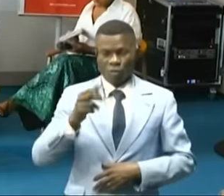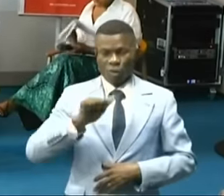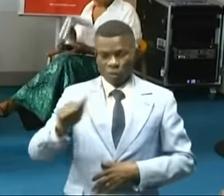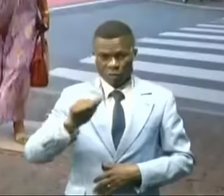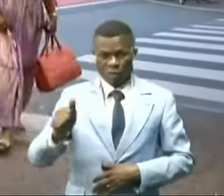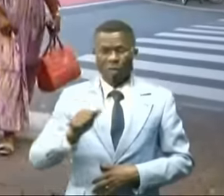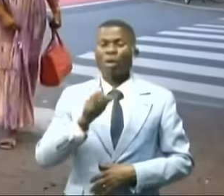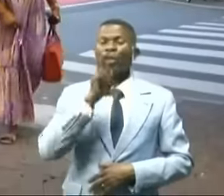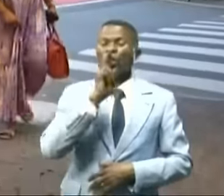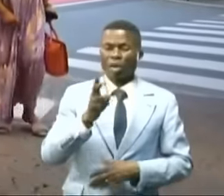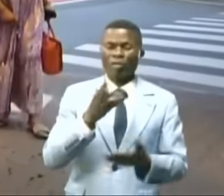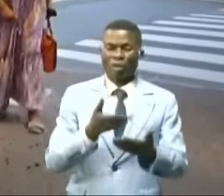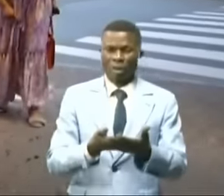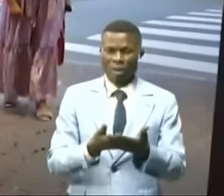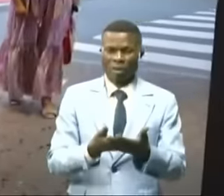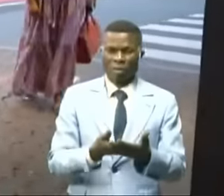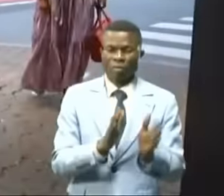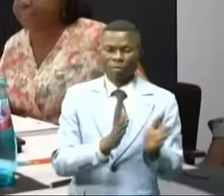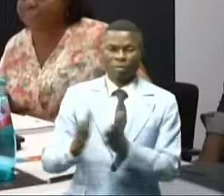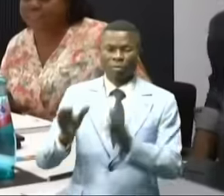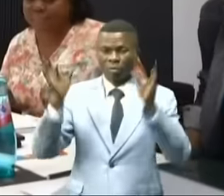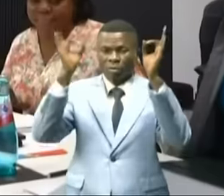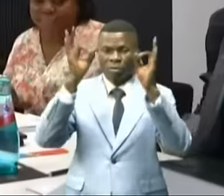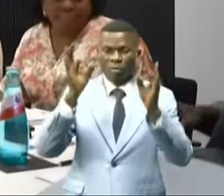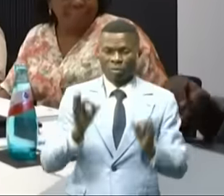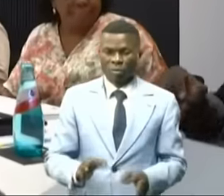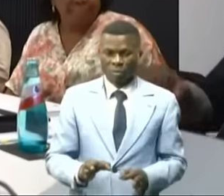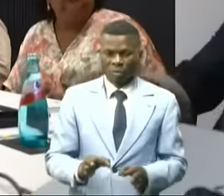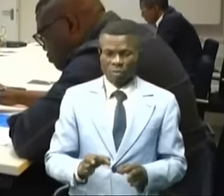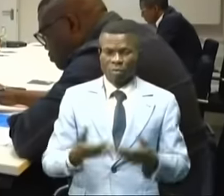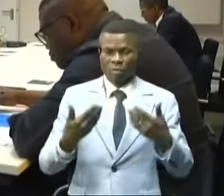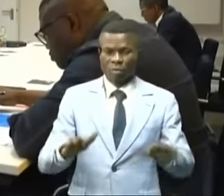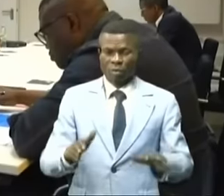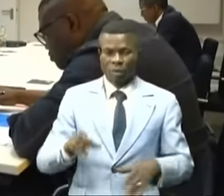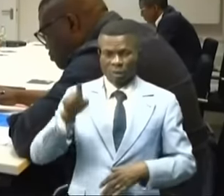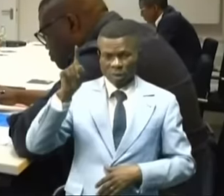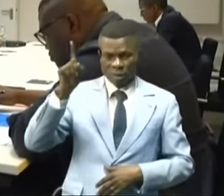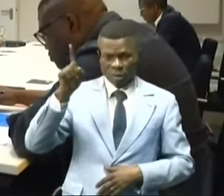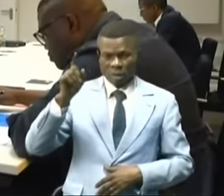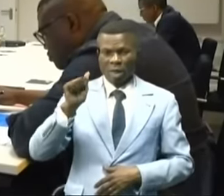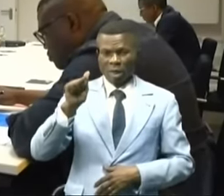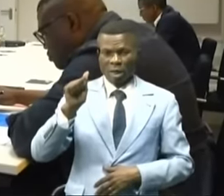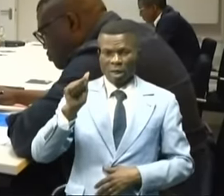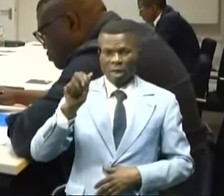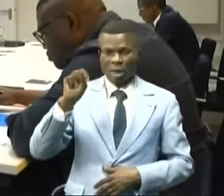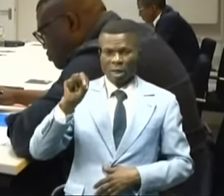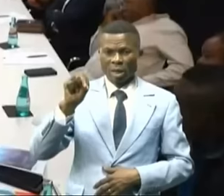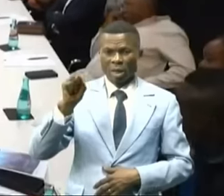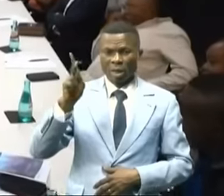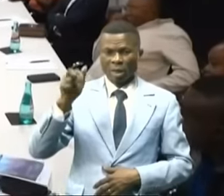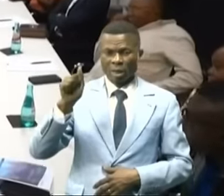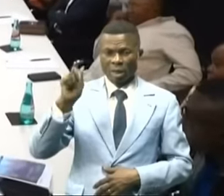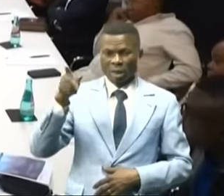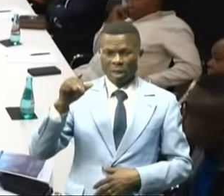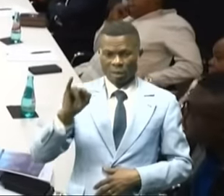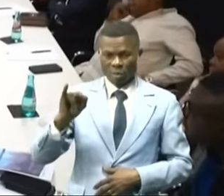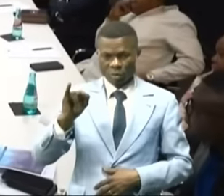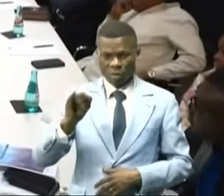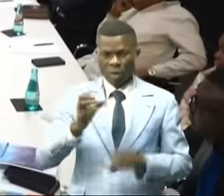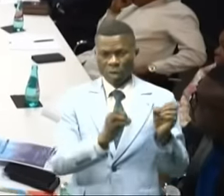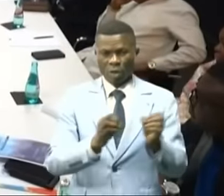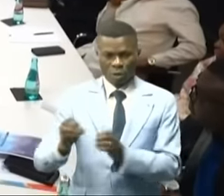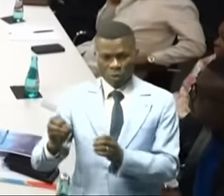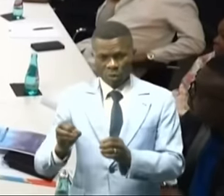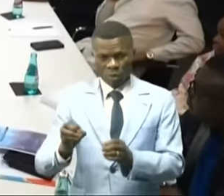nos réalités. En préparation du forum, le directeur général ad intérim de l'ANAPI, le professeur Bruno Tshibangu Kabaji, a organisé